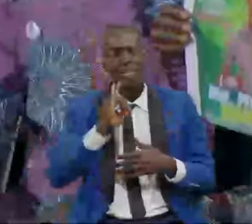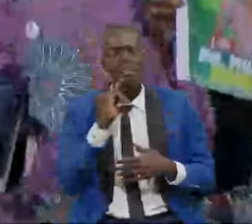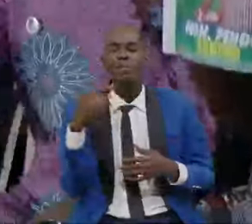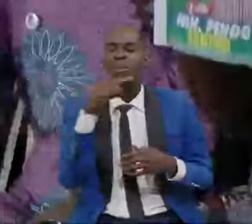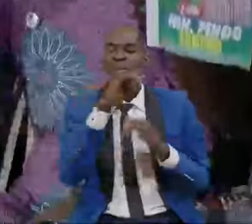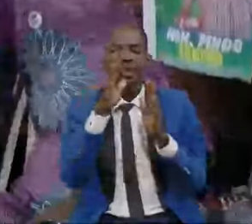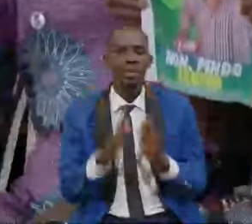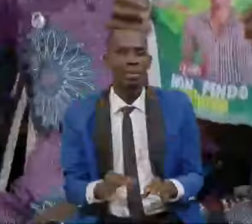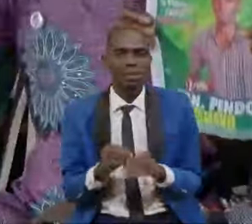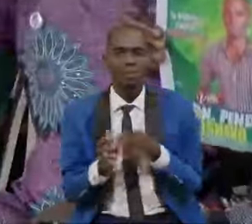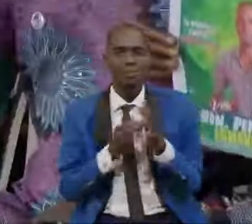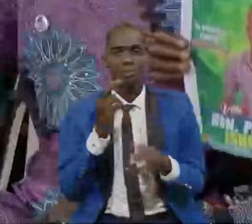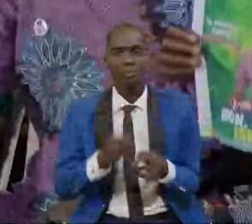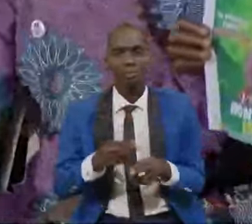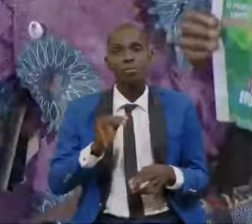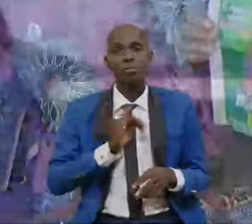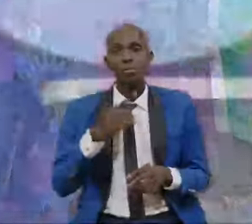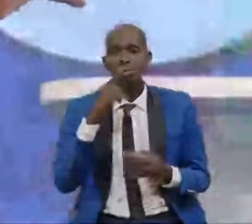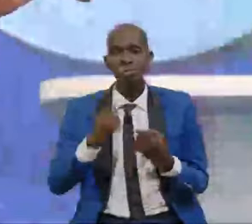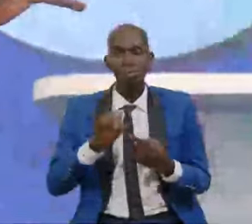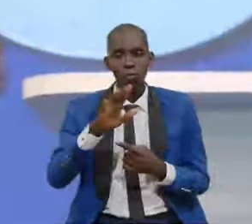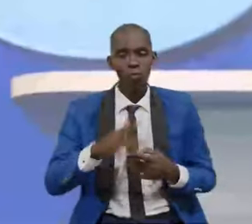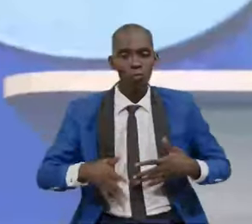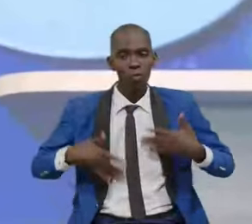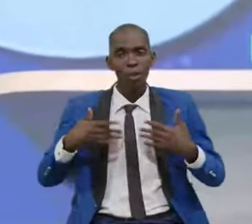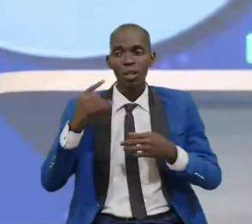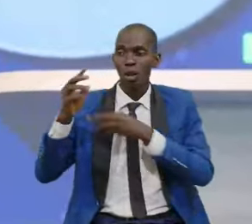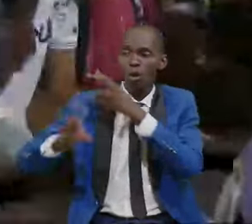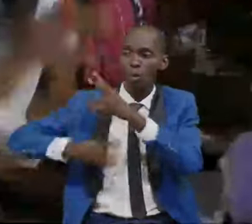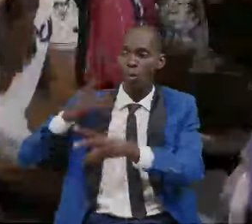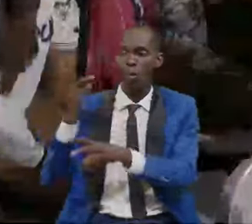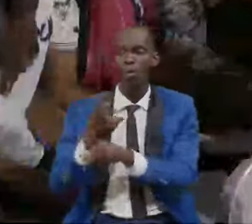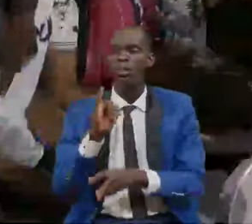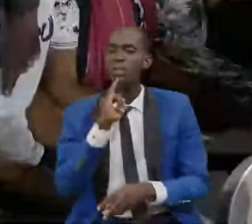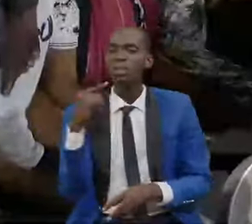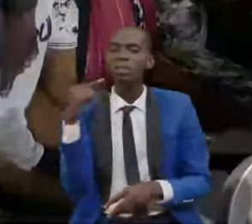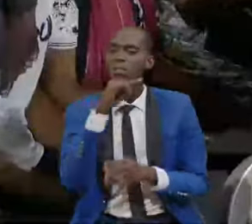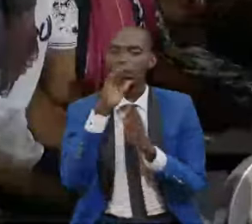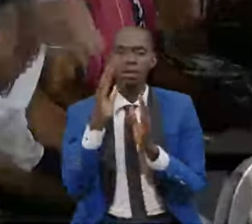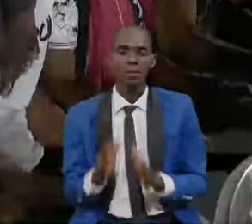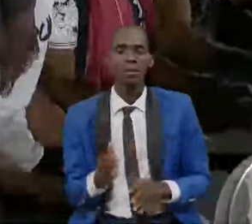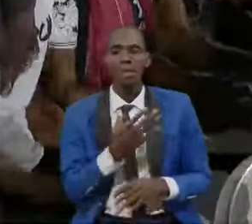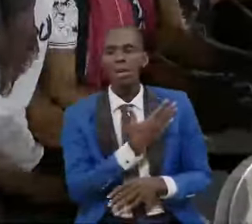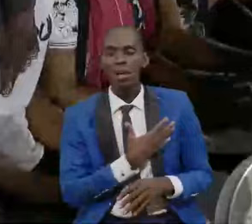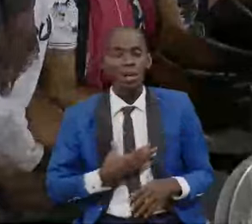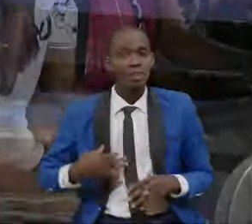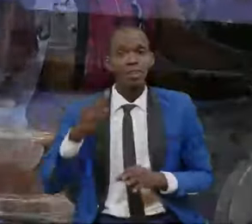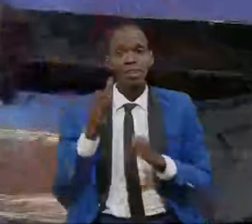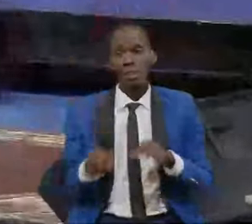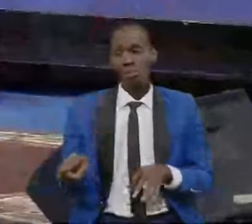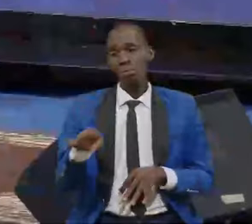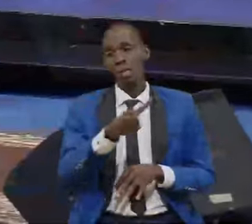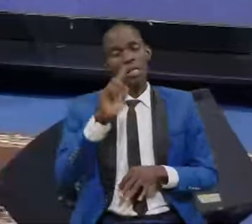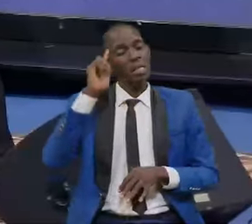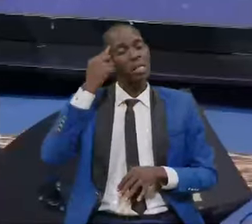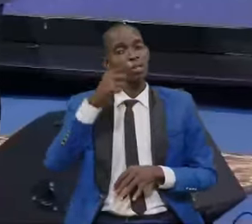menteur. Je dis, sur ta vie, le monde est menteur. Et s'il pense que